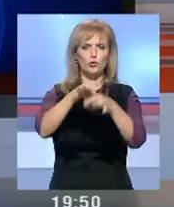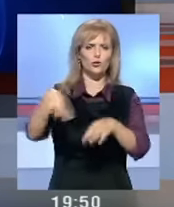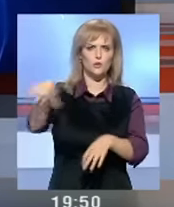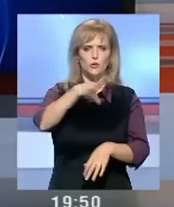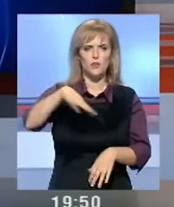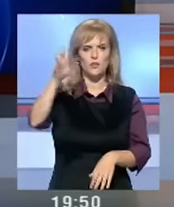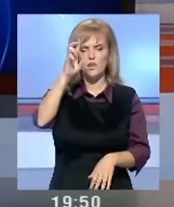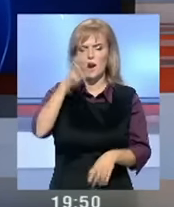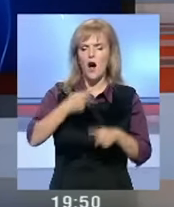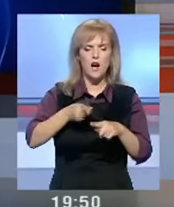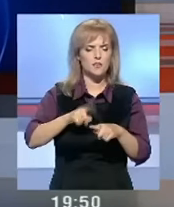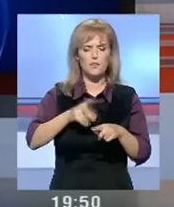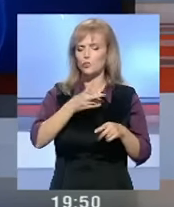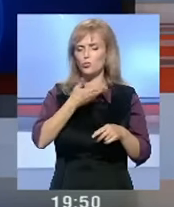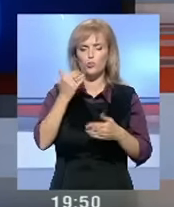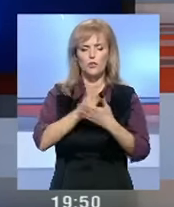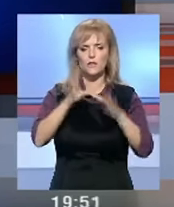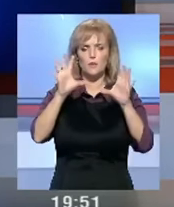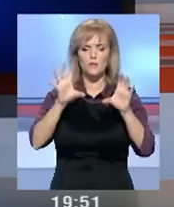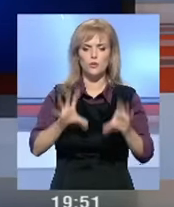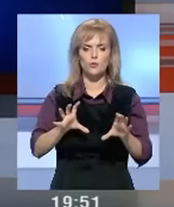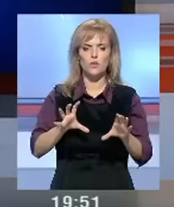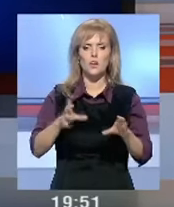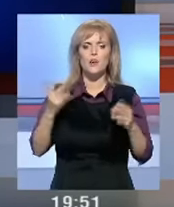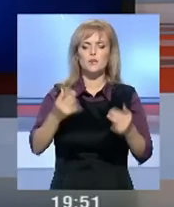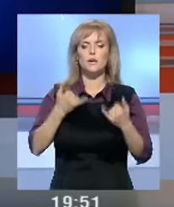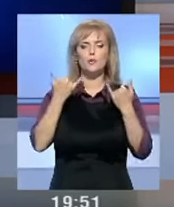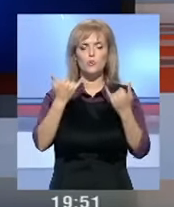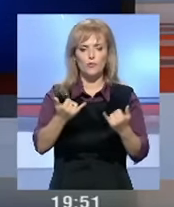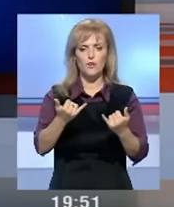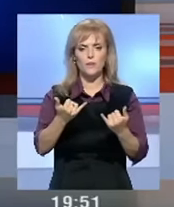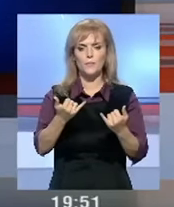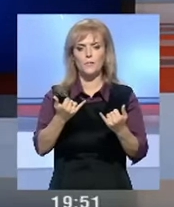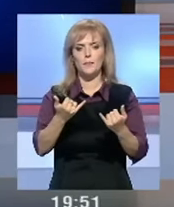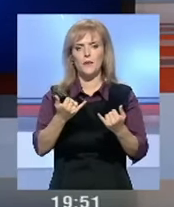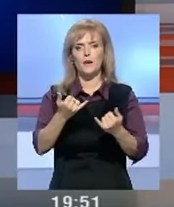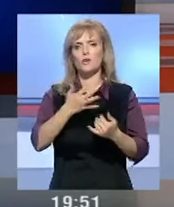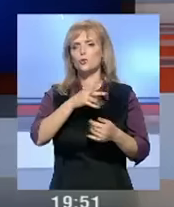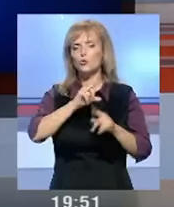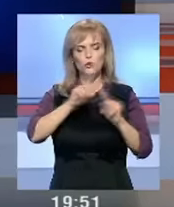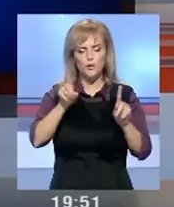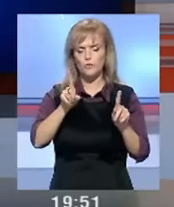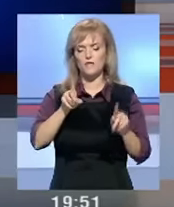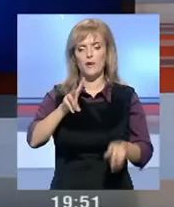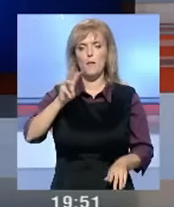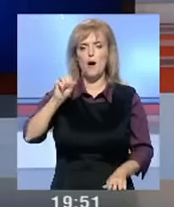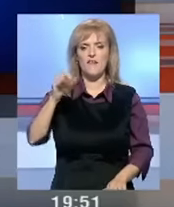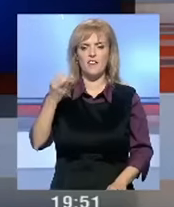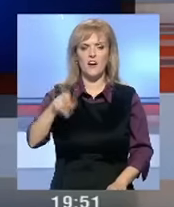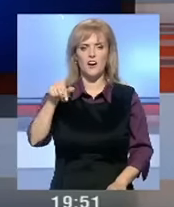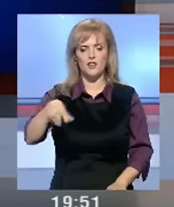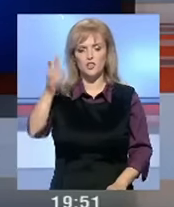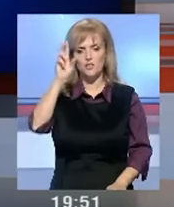atunci când se oferă alegere între clanuri mafiote. Alegerea este doar pentru o persoană corectă